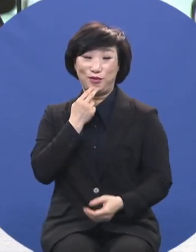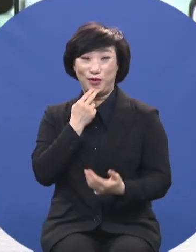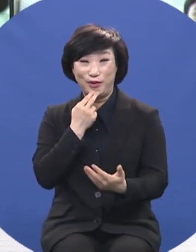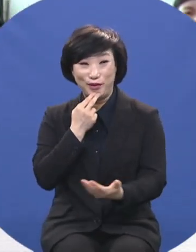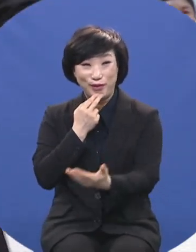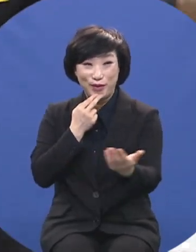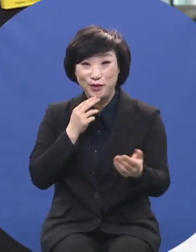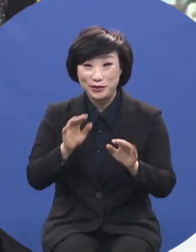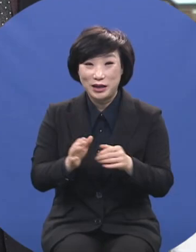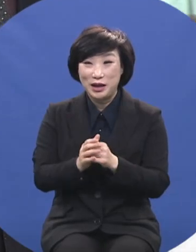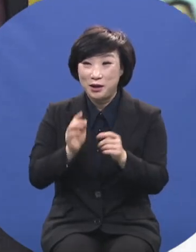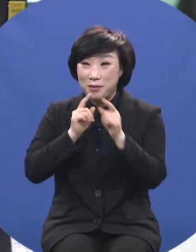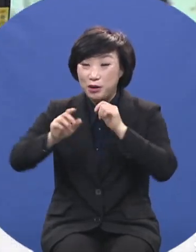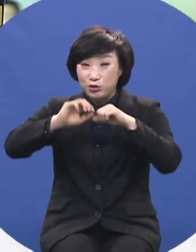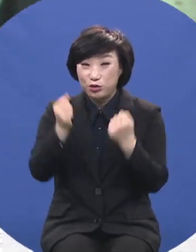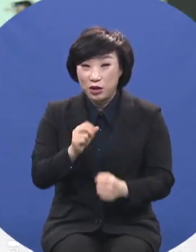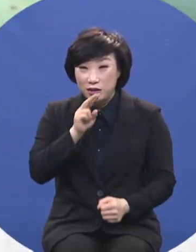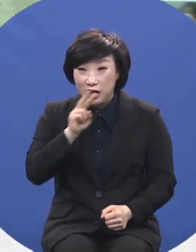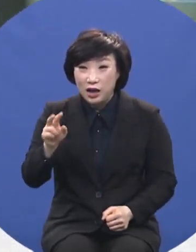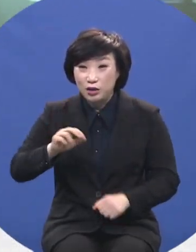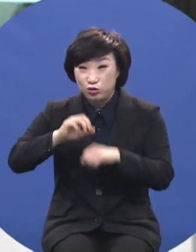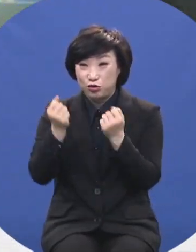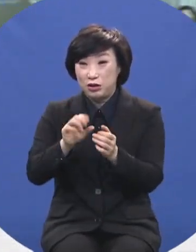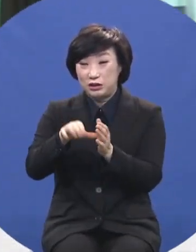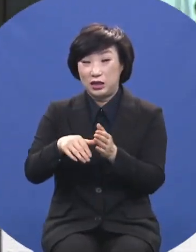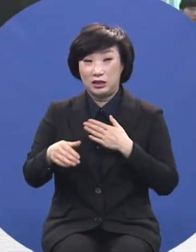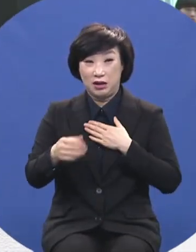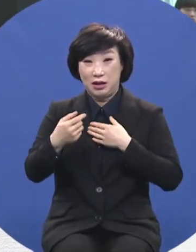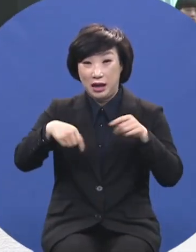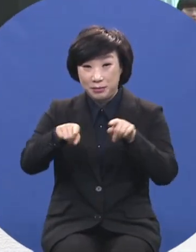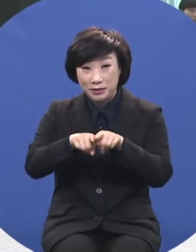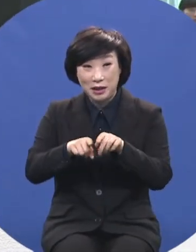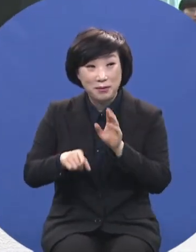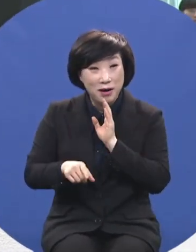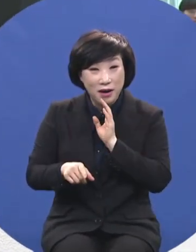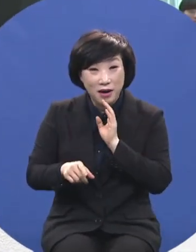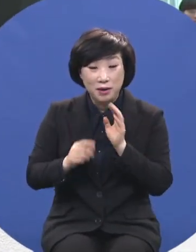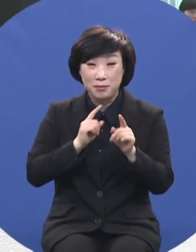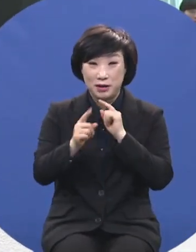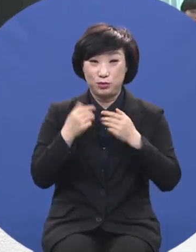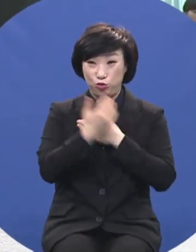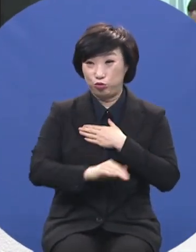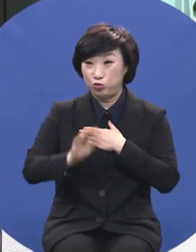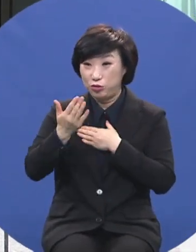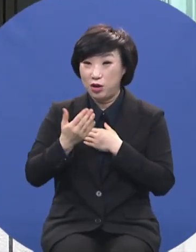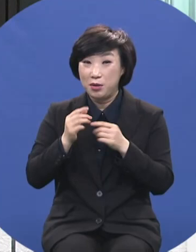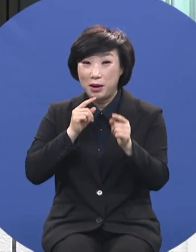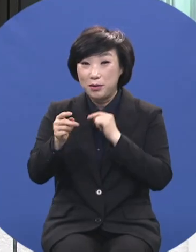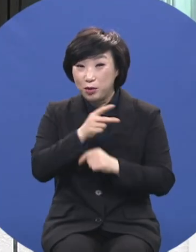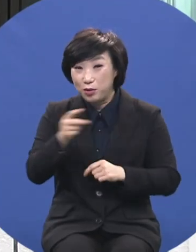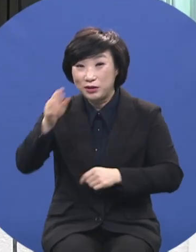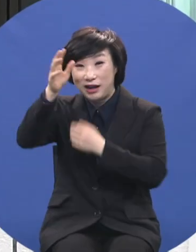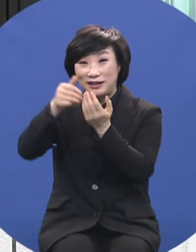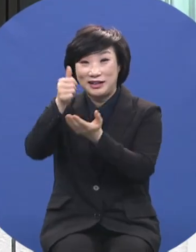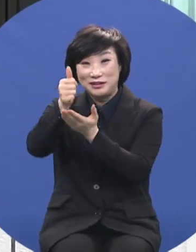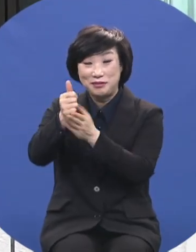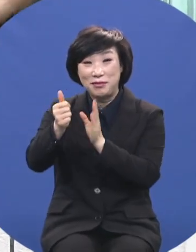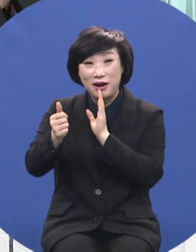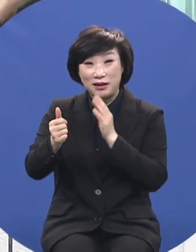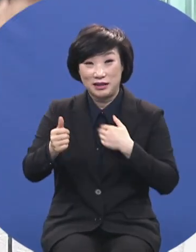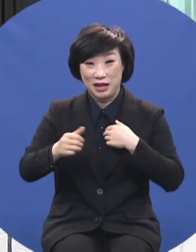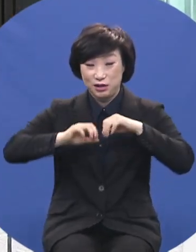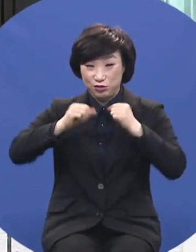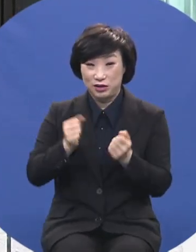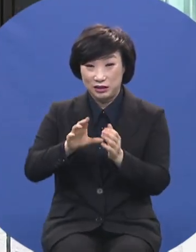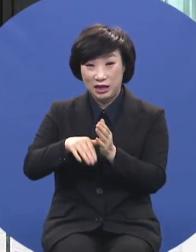아니 말씀을 순종해야, 뭐 순종할 때 함께 있는 말씀이 육신이 돼서 말씀이 하나님이시니 순종할 때